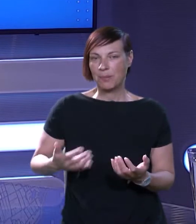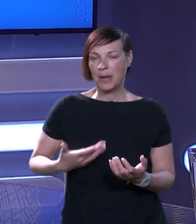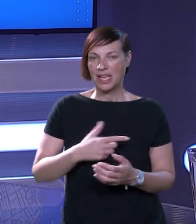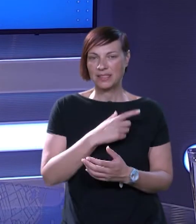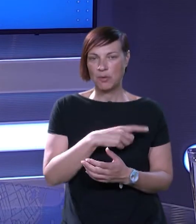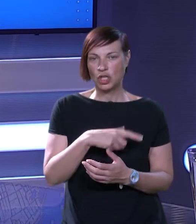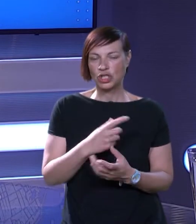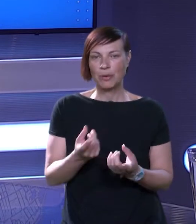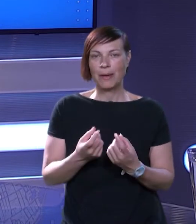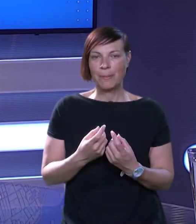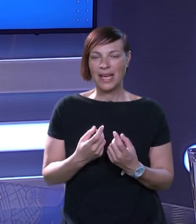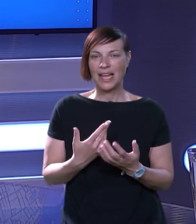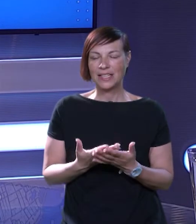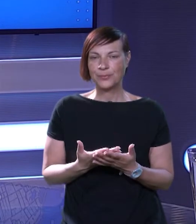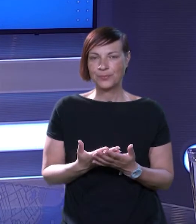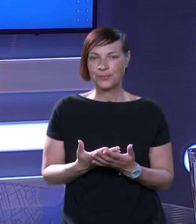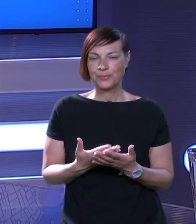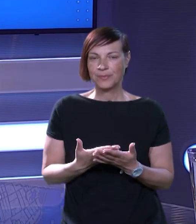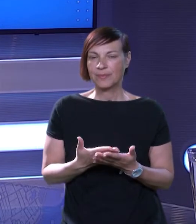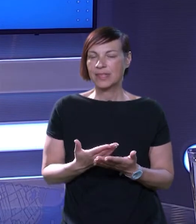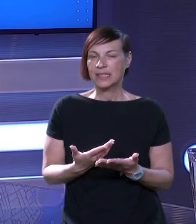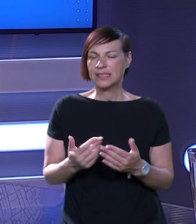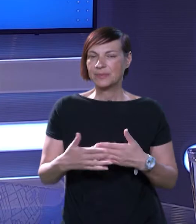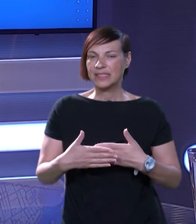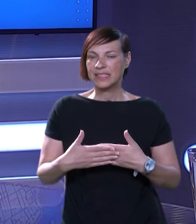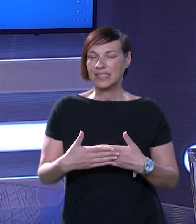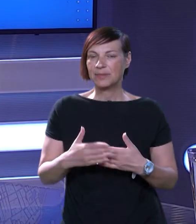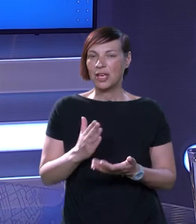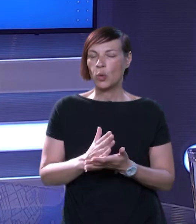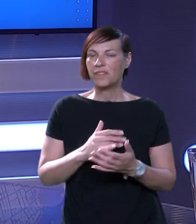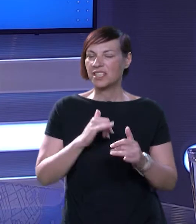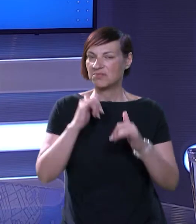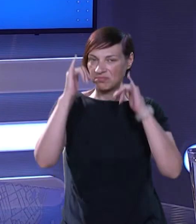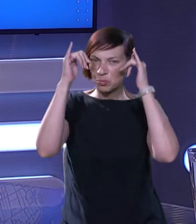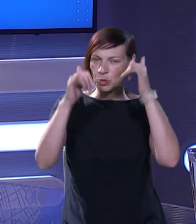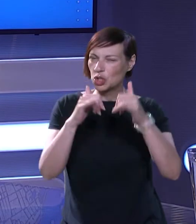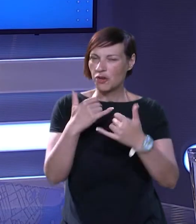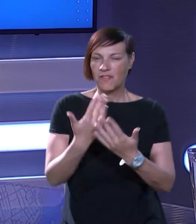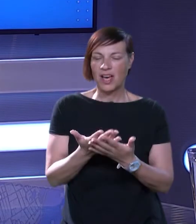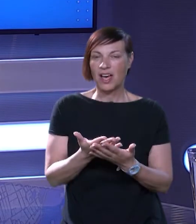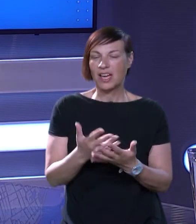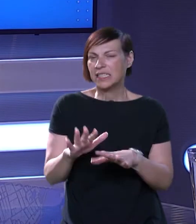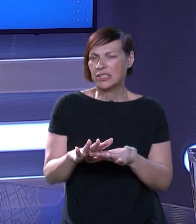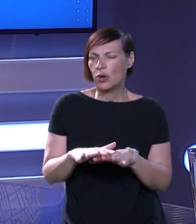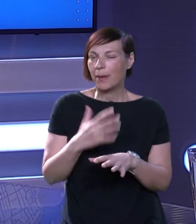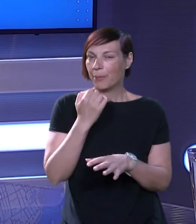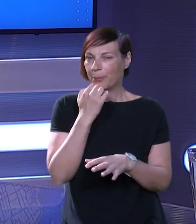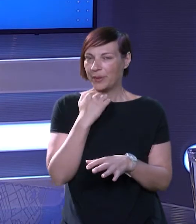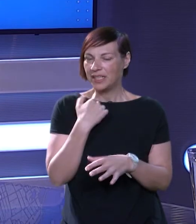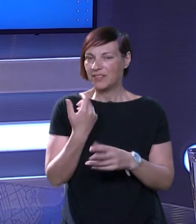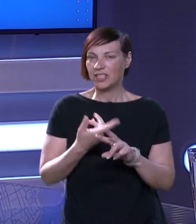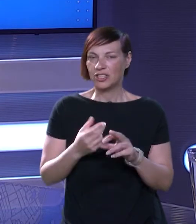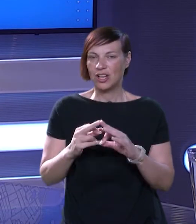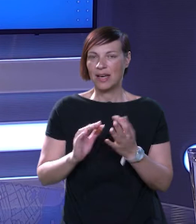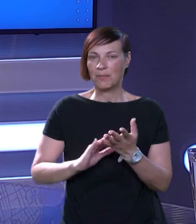mladim ljudima, ali u stvari s njim uvijek neko putovanje koje je intimno. On